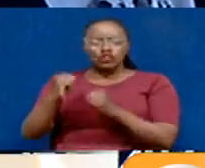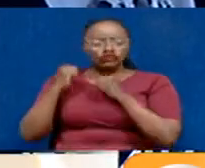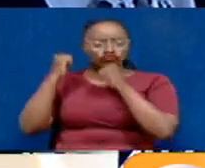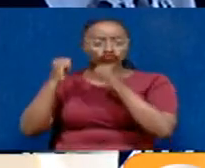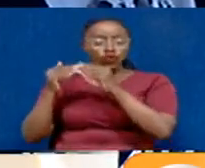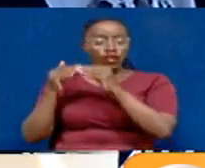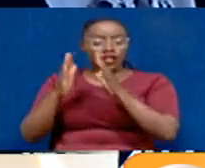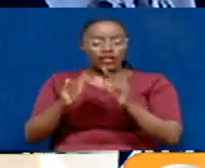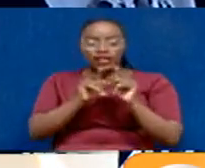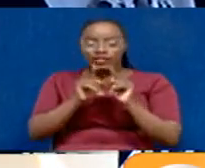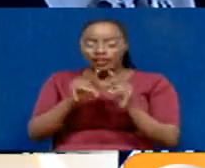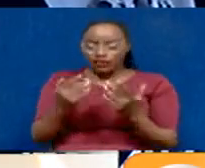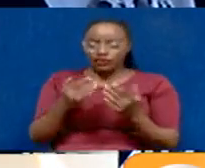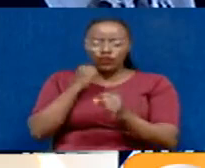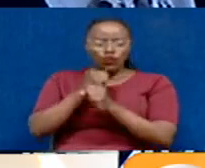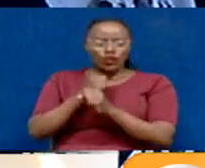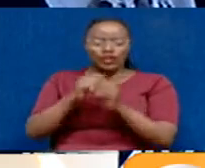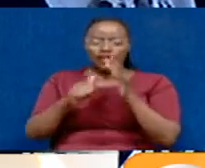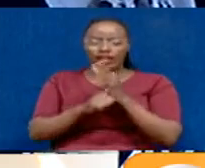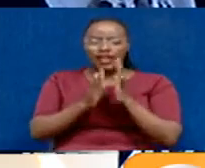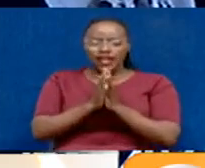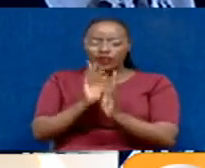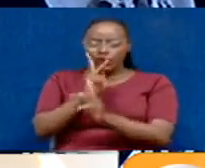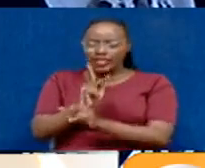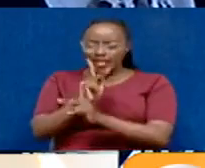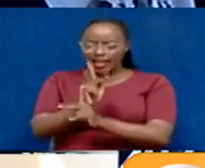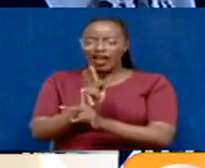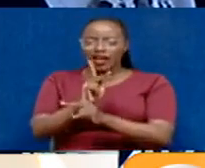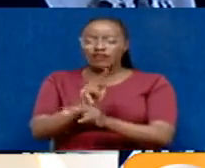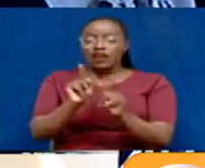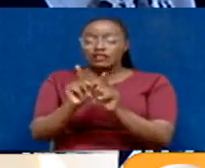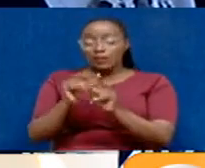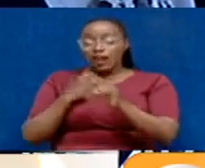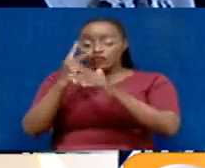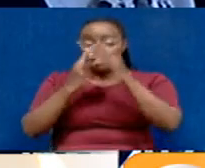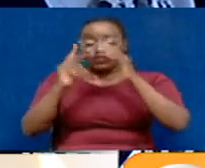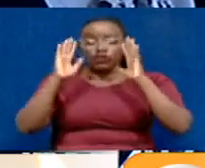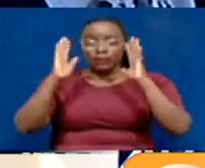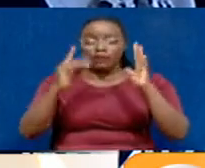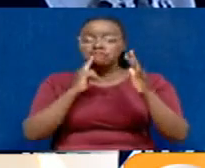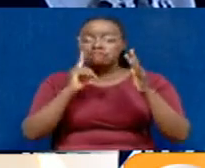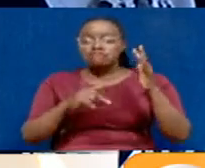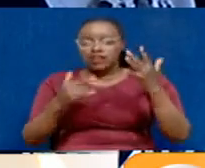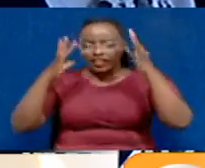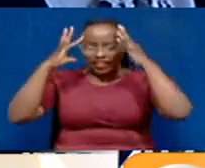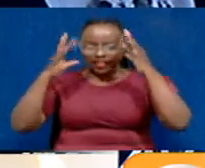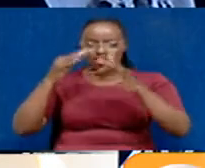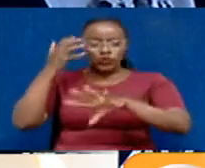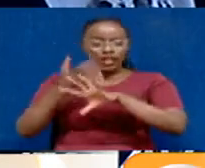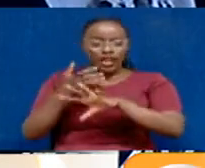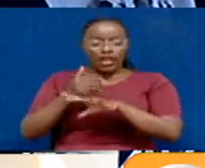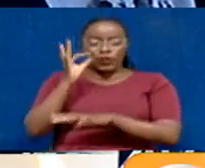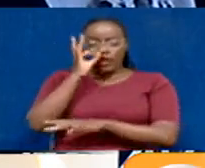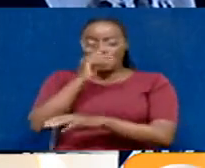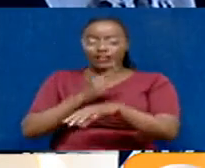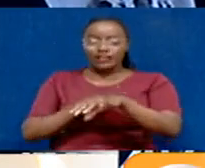shupavu, mkomavu, chapakazi na makini, aliyekuwa na maono makubwa. Huku akisifu maamuzi magumu aliyofanya Rais